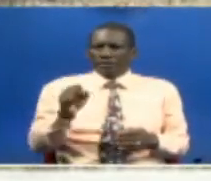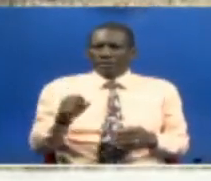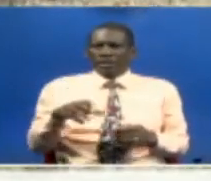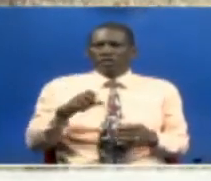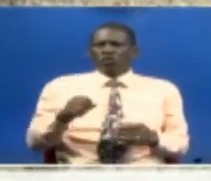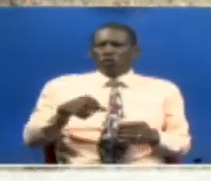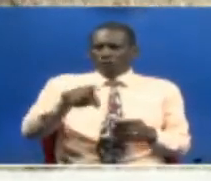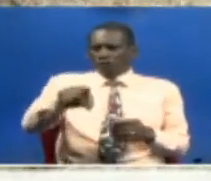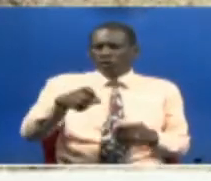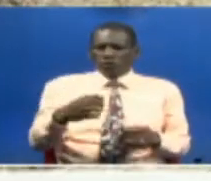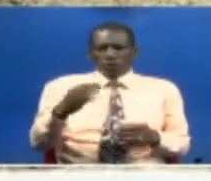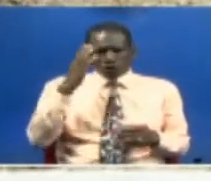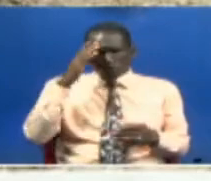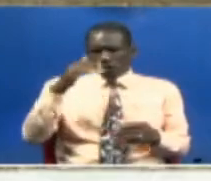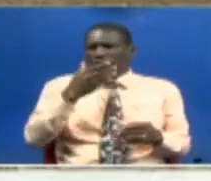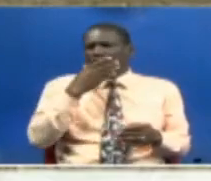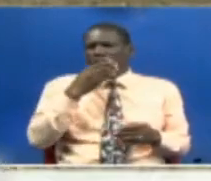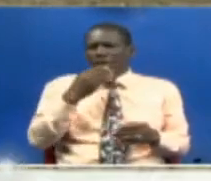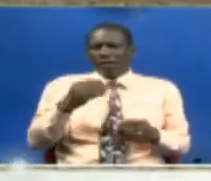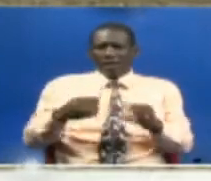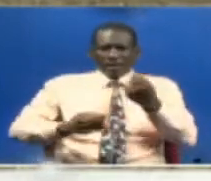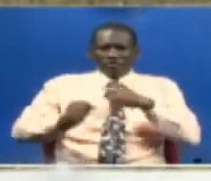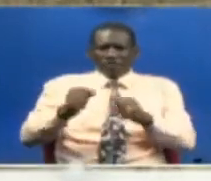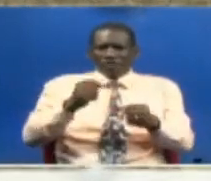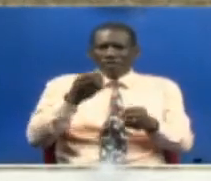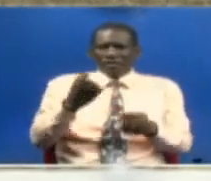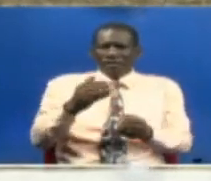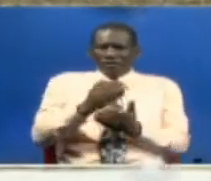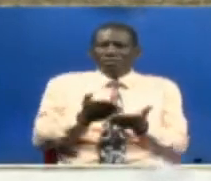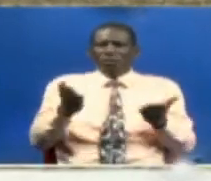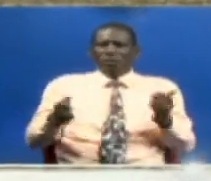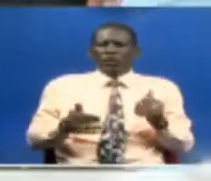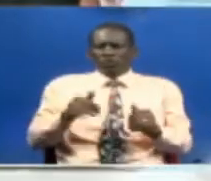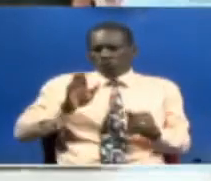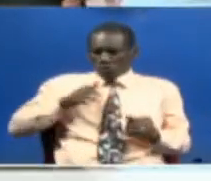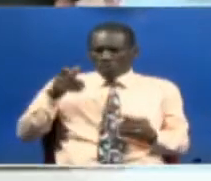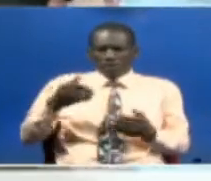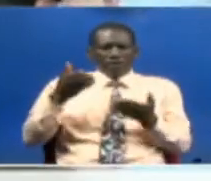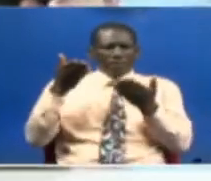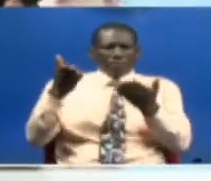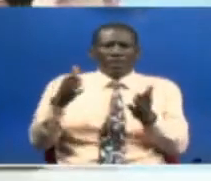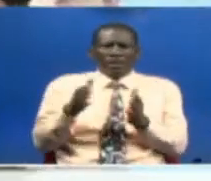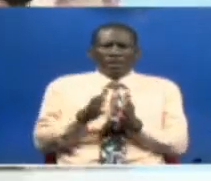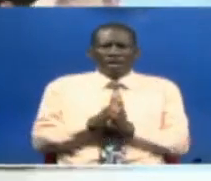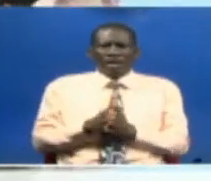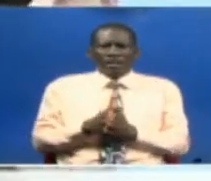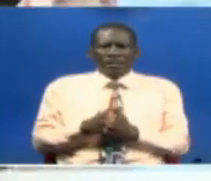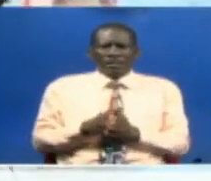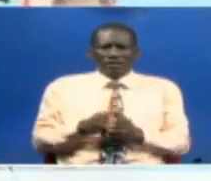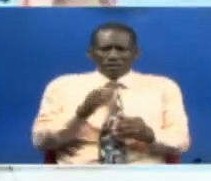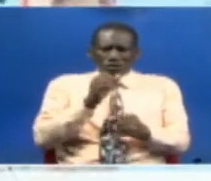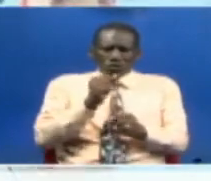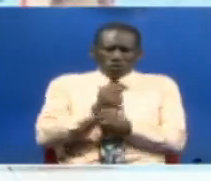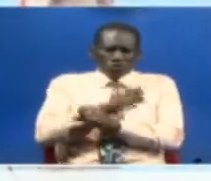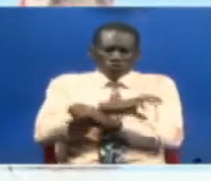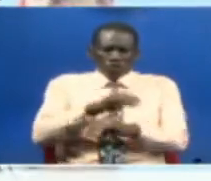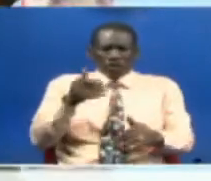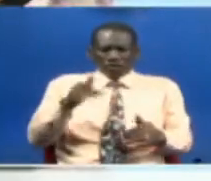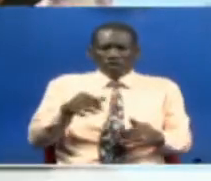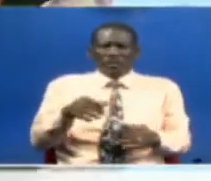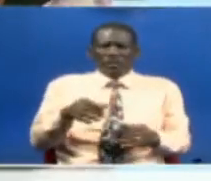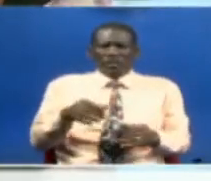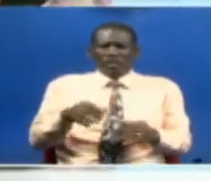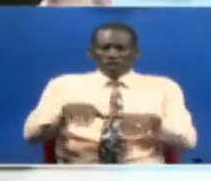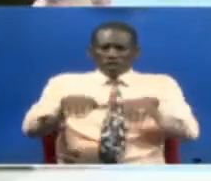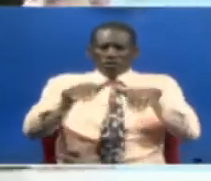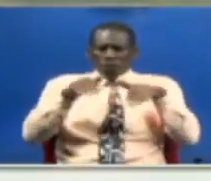activity. But these are some of the odds these women were up against and rose above. They wait